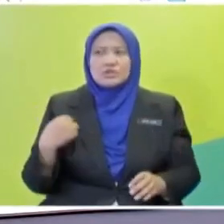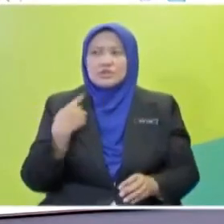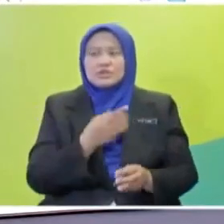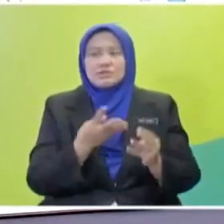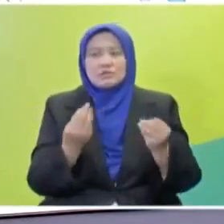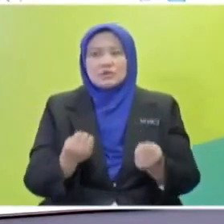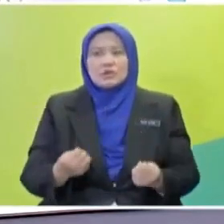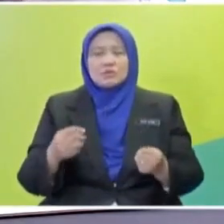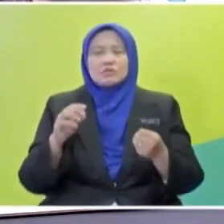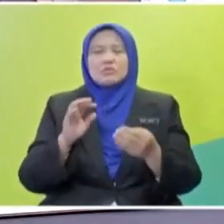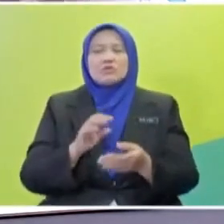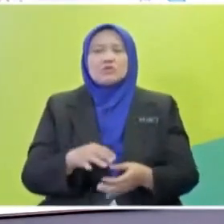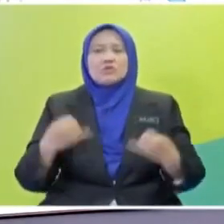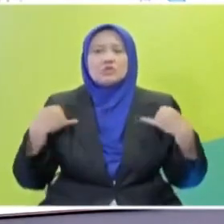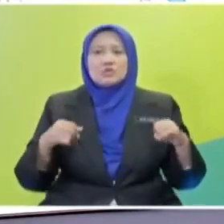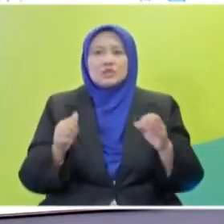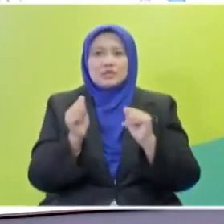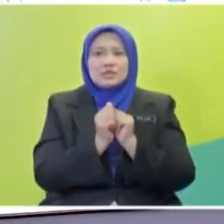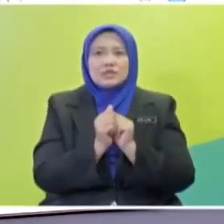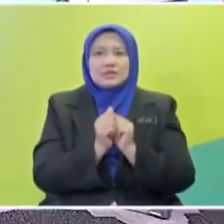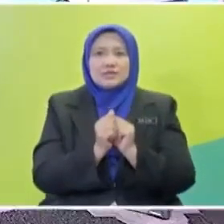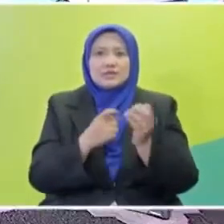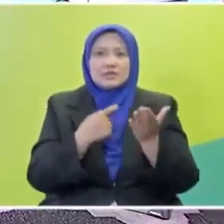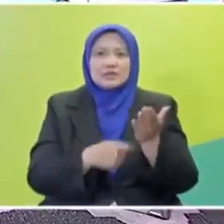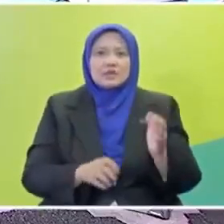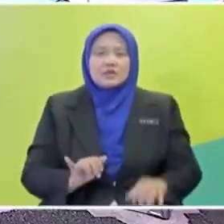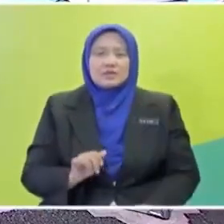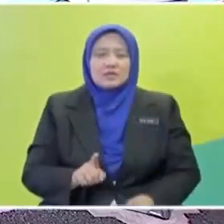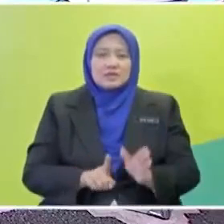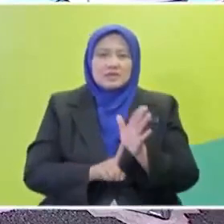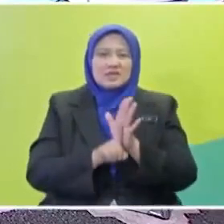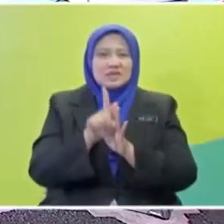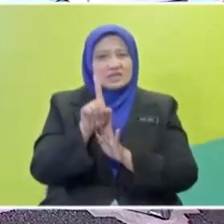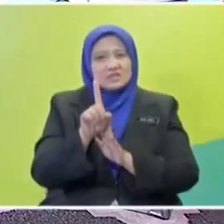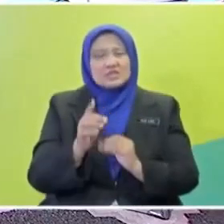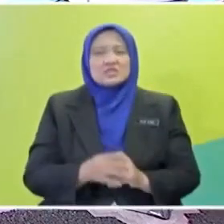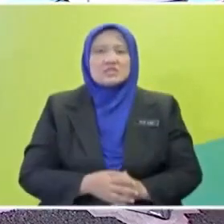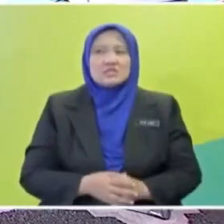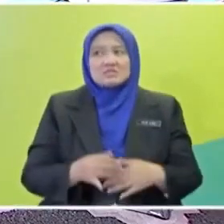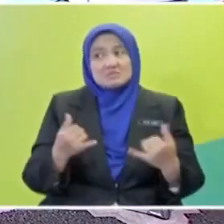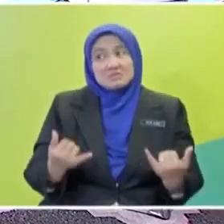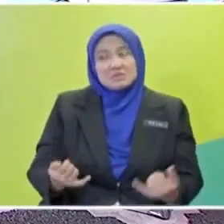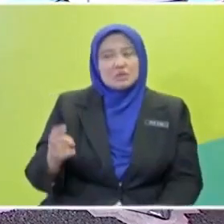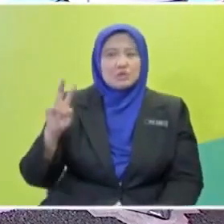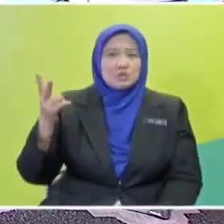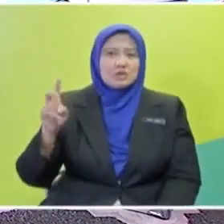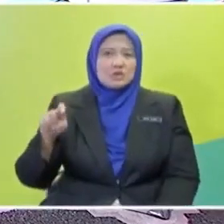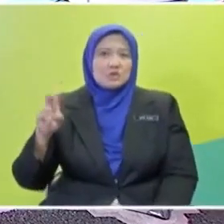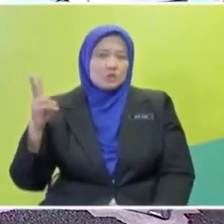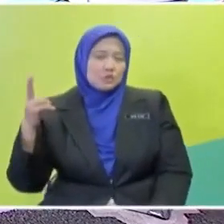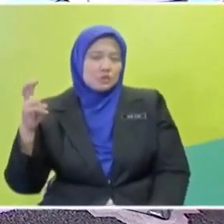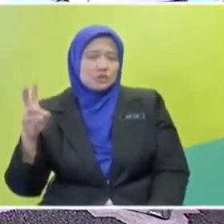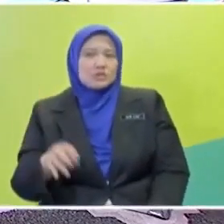harga yang lebih tinggilah sebab modal kita tinggi. Okey. Contoh macam ni modal kita RM12.20 je. Mungkin kita boleh jual untuk keuntungan